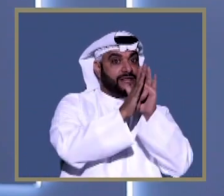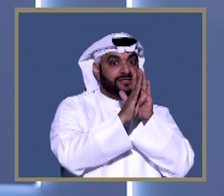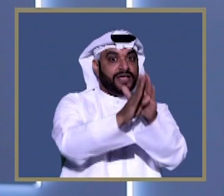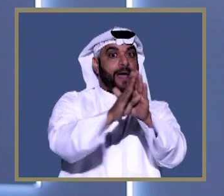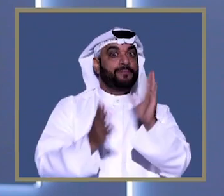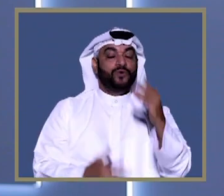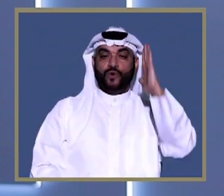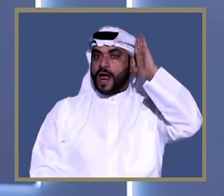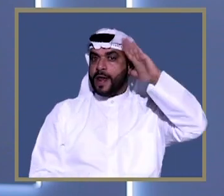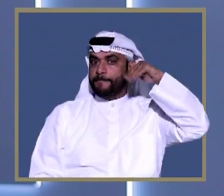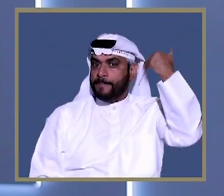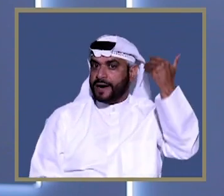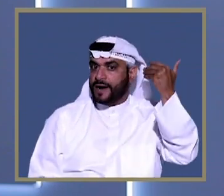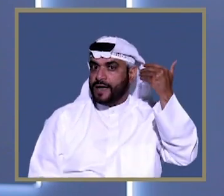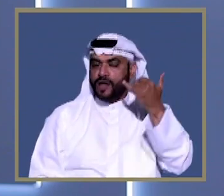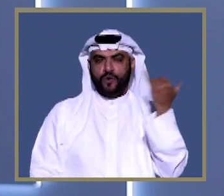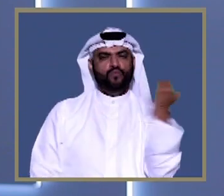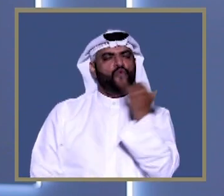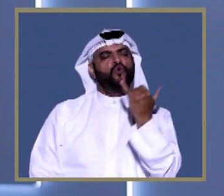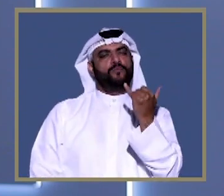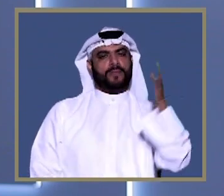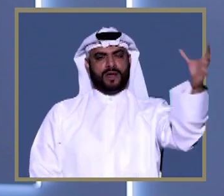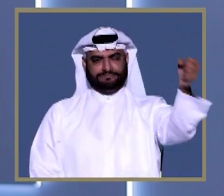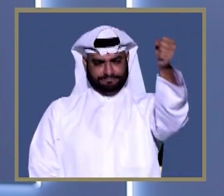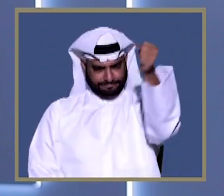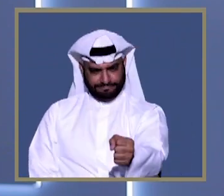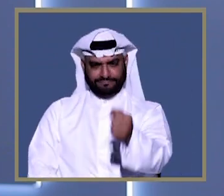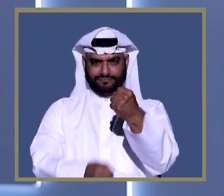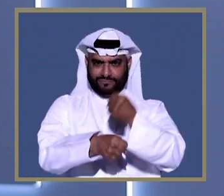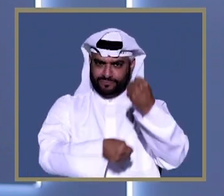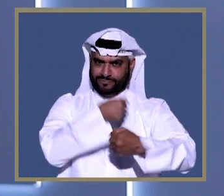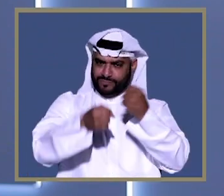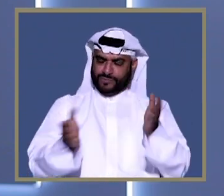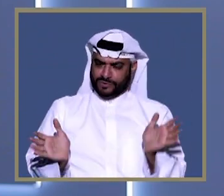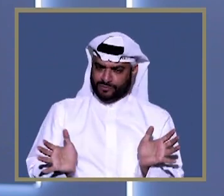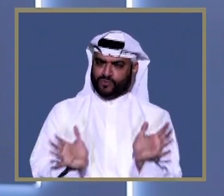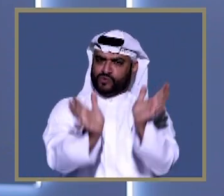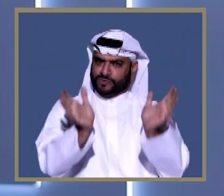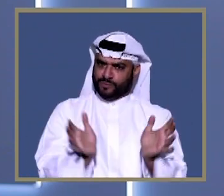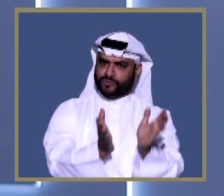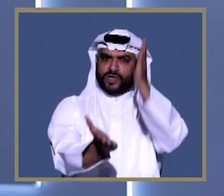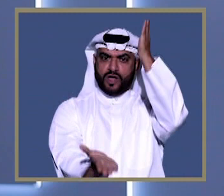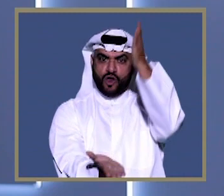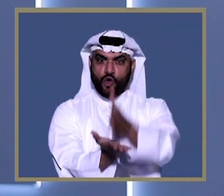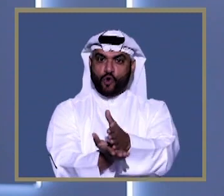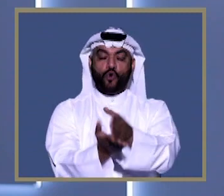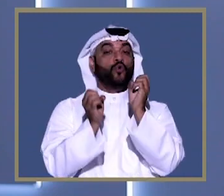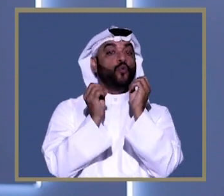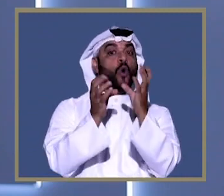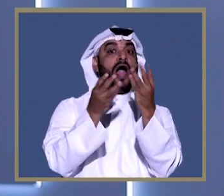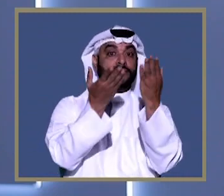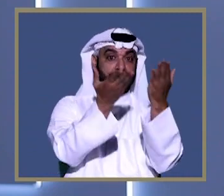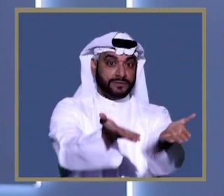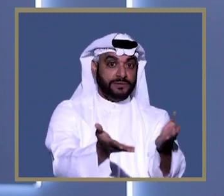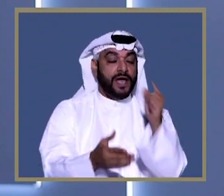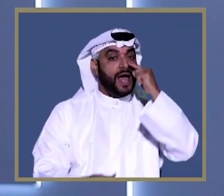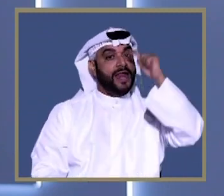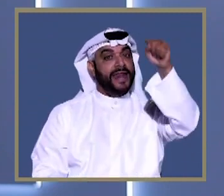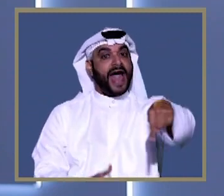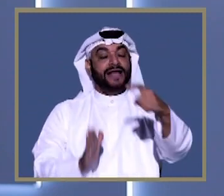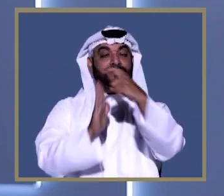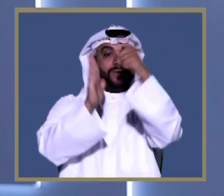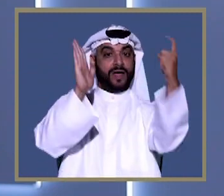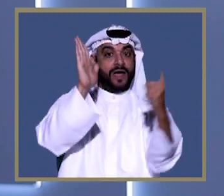يستجوب قرار سياسي تطور دور المرأة في المجتمع، ولها حقوق كثيرة. يجب إصدار